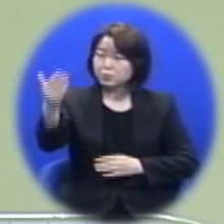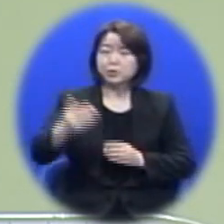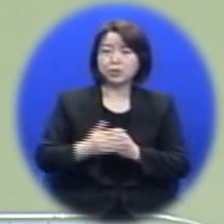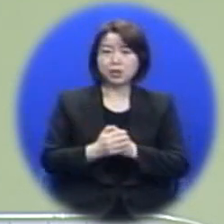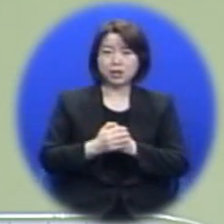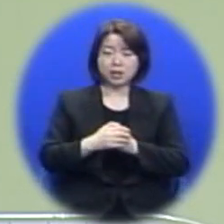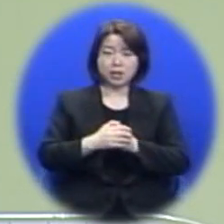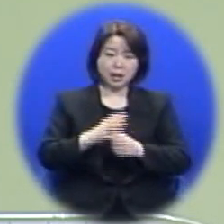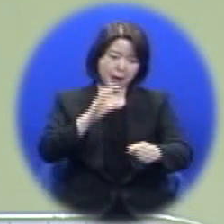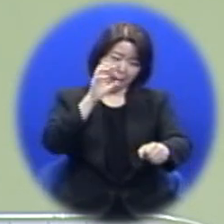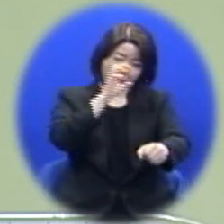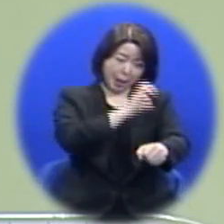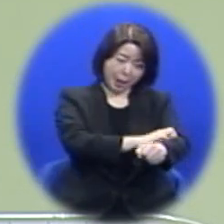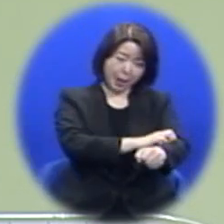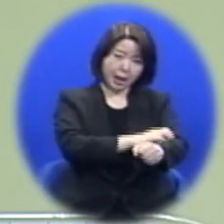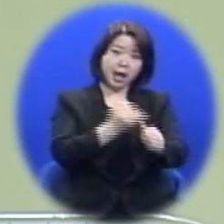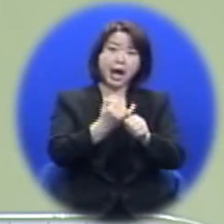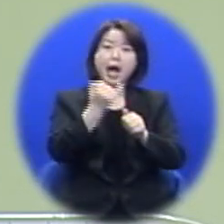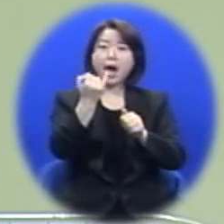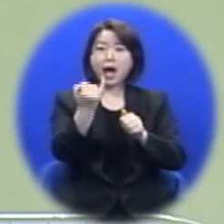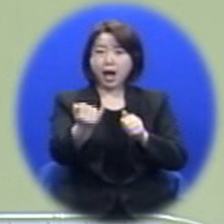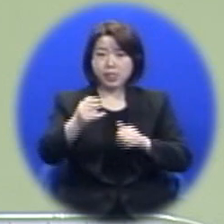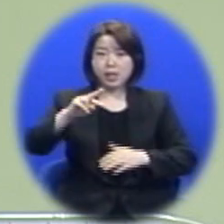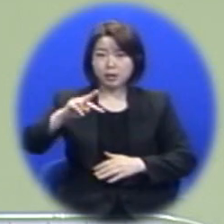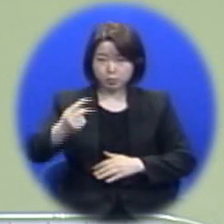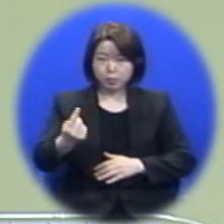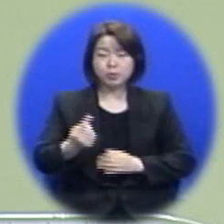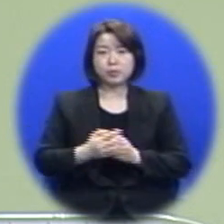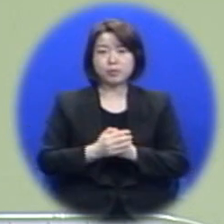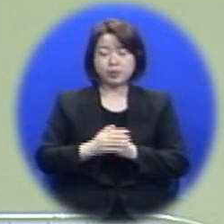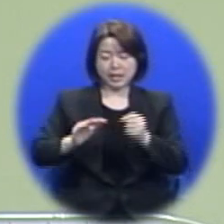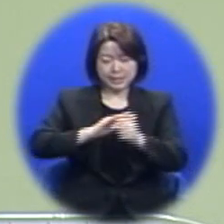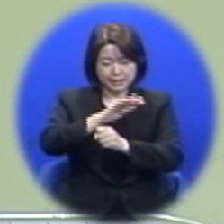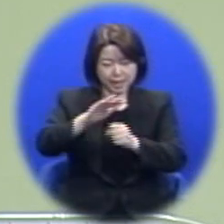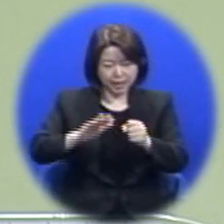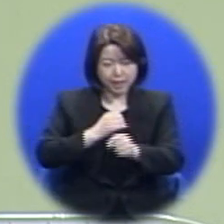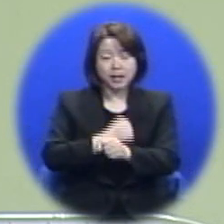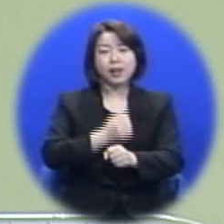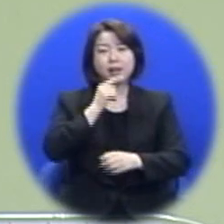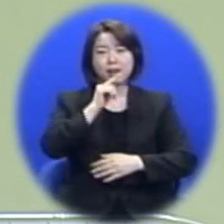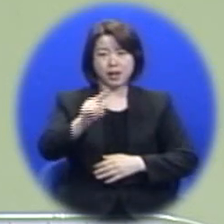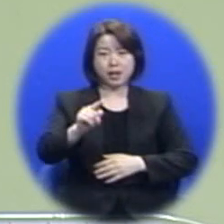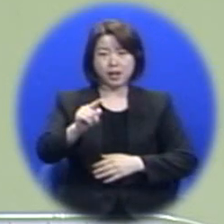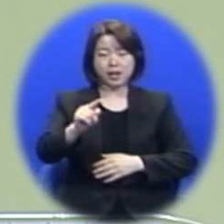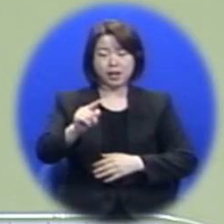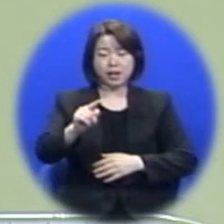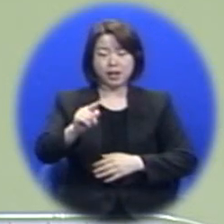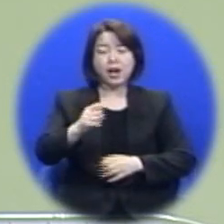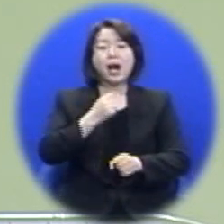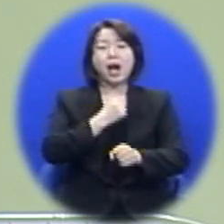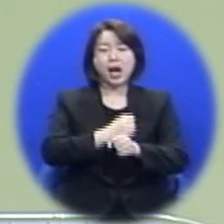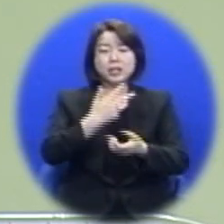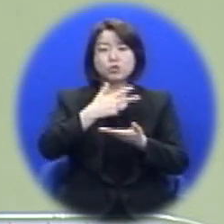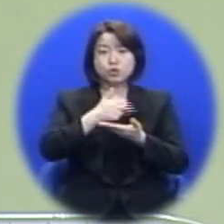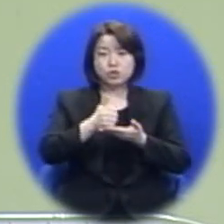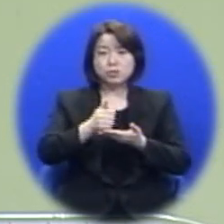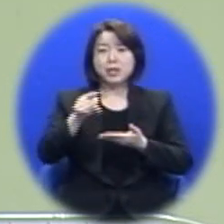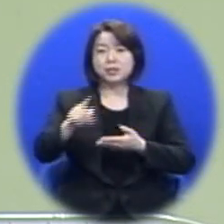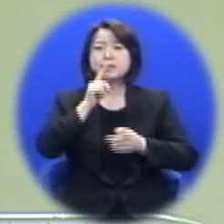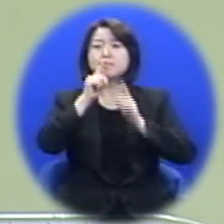팔뚝을 물어뜯는 안 해도 사랑해 라 하시 된 주님의 말씀이